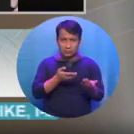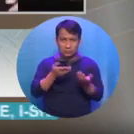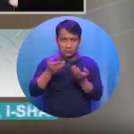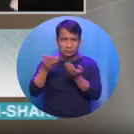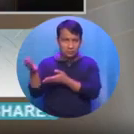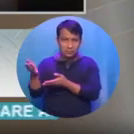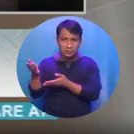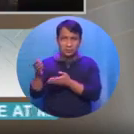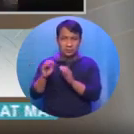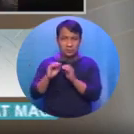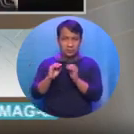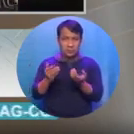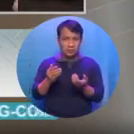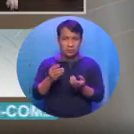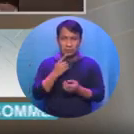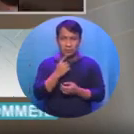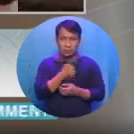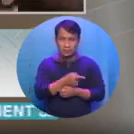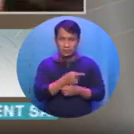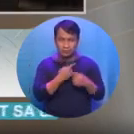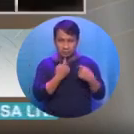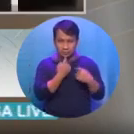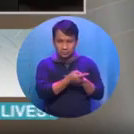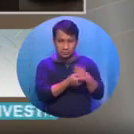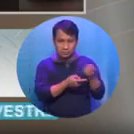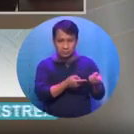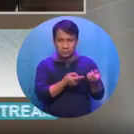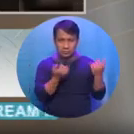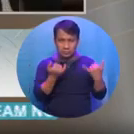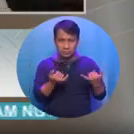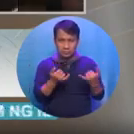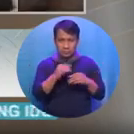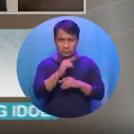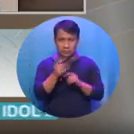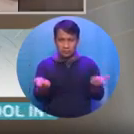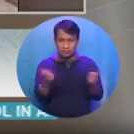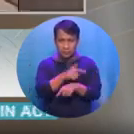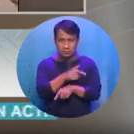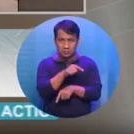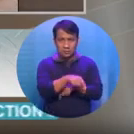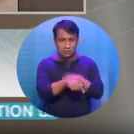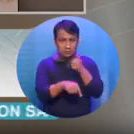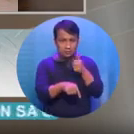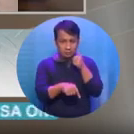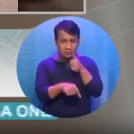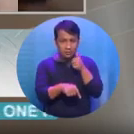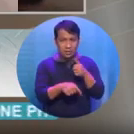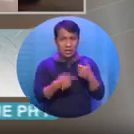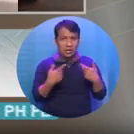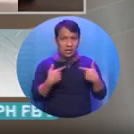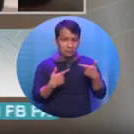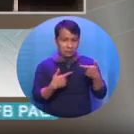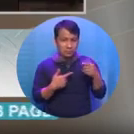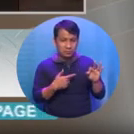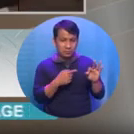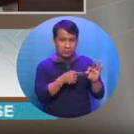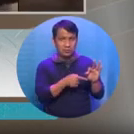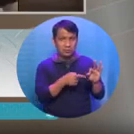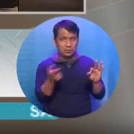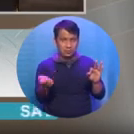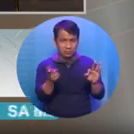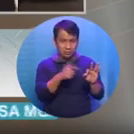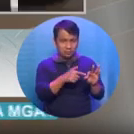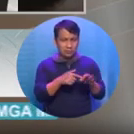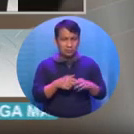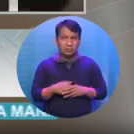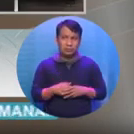walang sinasabi sa iyo na ikaw ay nang bababae. Ngayon, all of a sudden, binabaliktad na sinasabi ikaw ay nang bababae at ikaw may babae. Usually kasi ganun ang mga